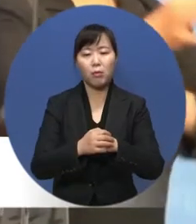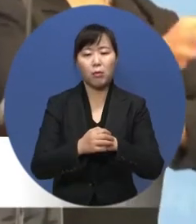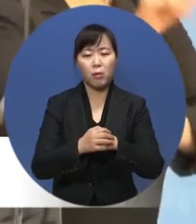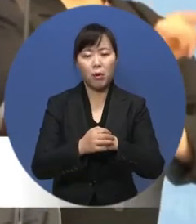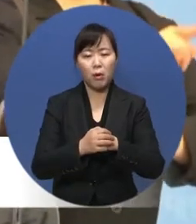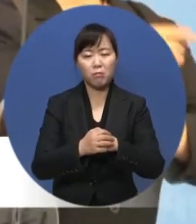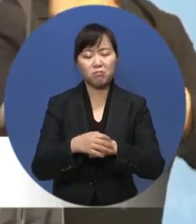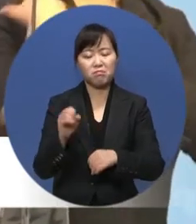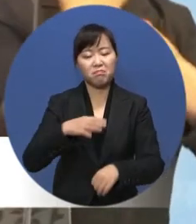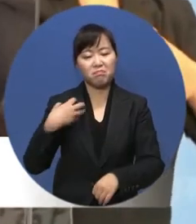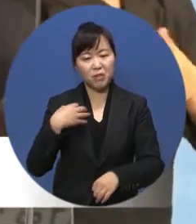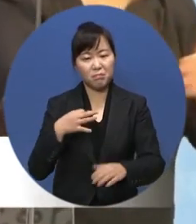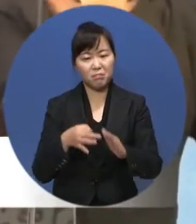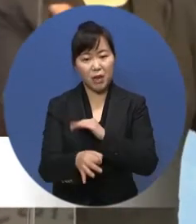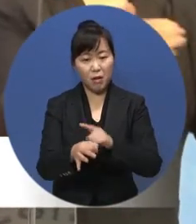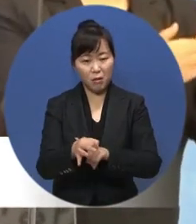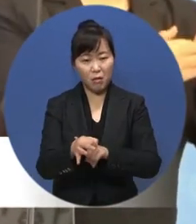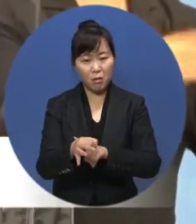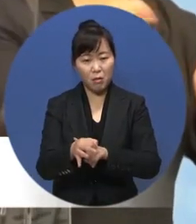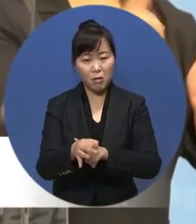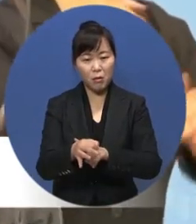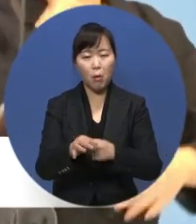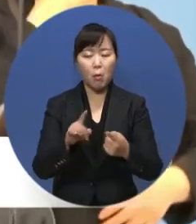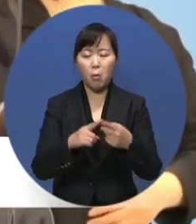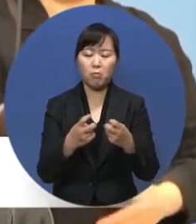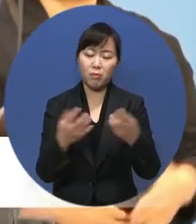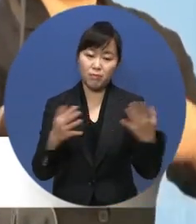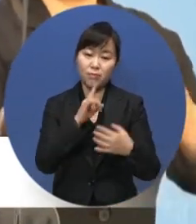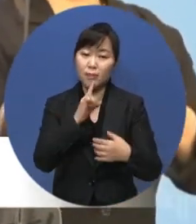것으로 책임을 면할 수 없다라는 말씀을 드리고